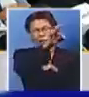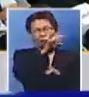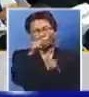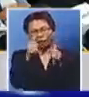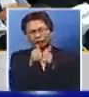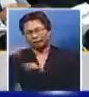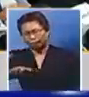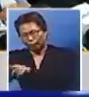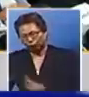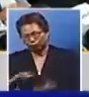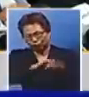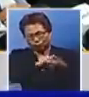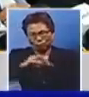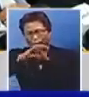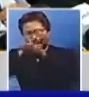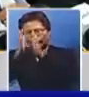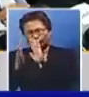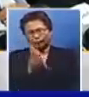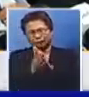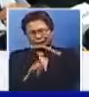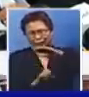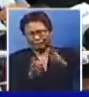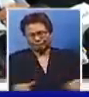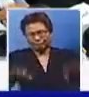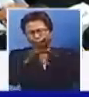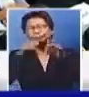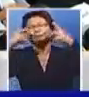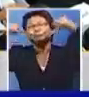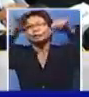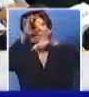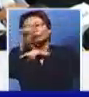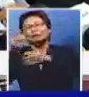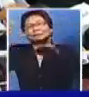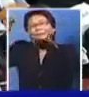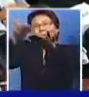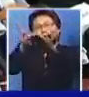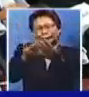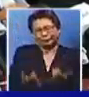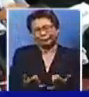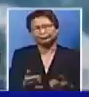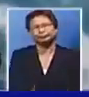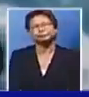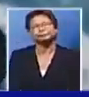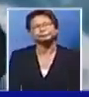dan peneroka yang menjadi elemen penting kejayaan Felda sehingga kini.